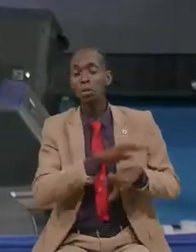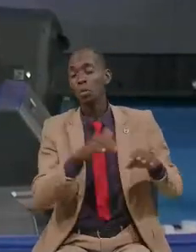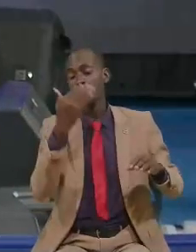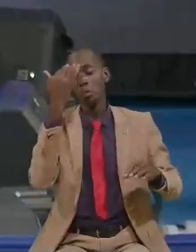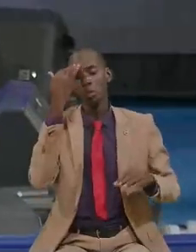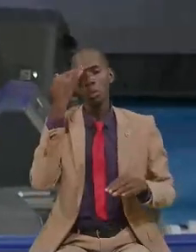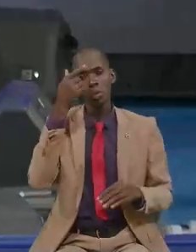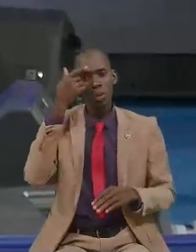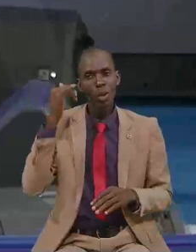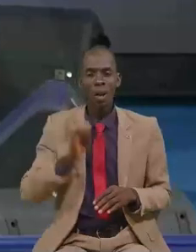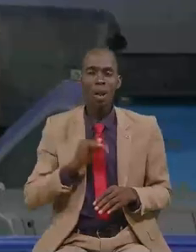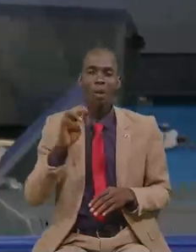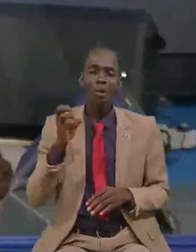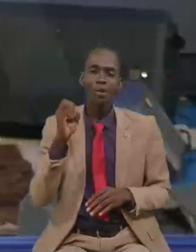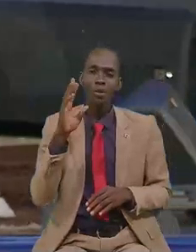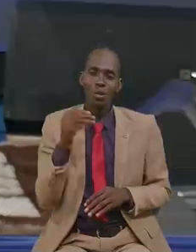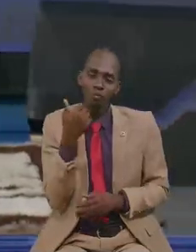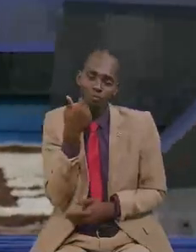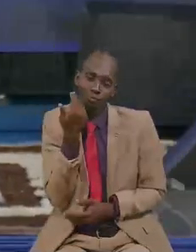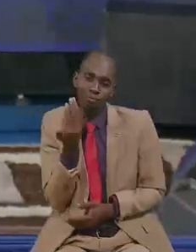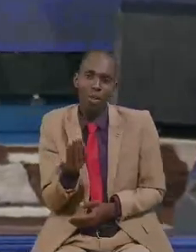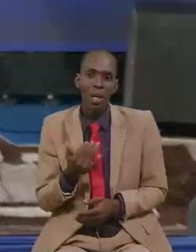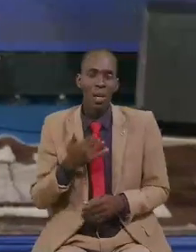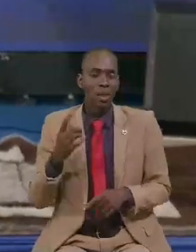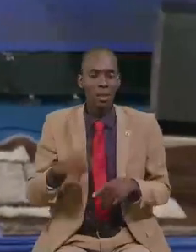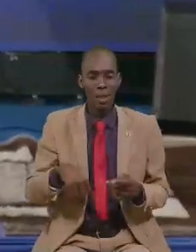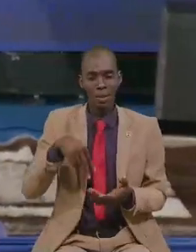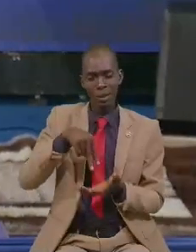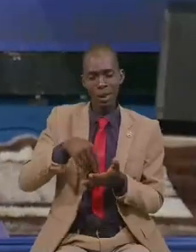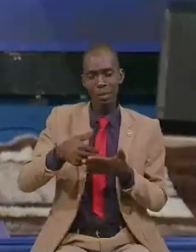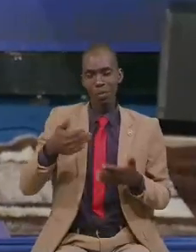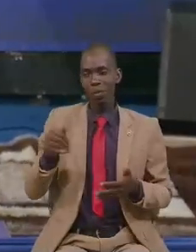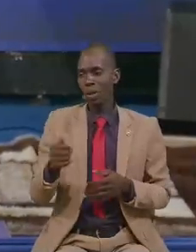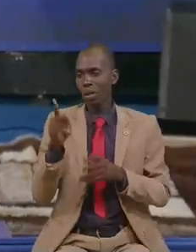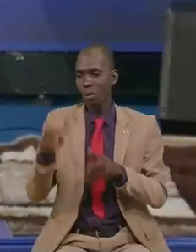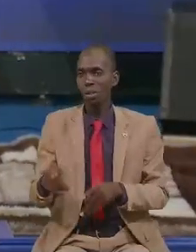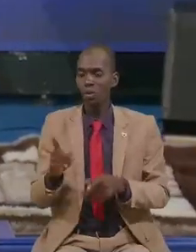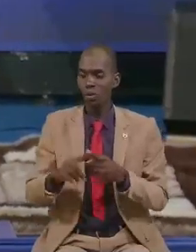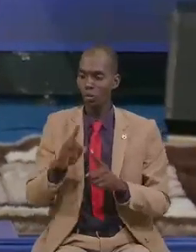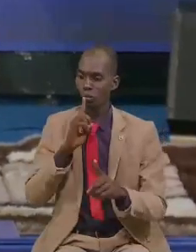j'étais si timide, je n'arrivais pas à me lever devant une personne pour dire ce qui est dans mon cœur.